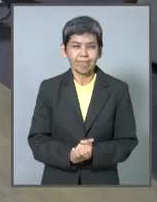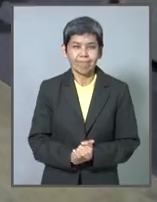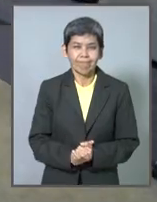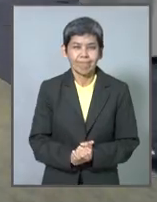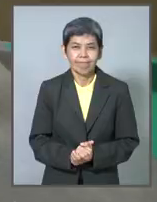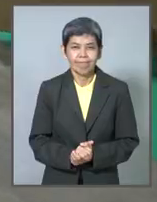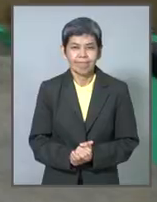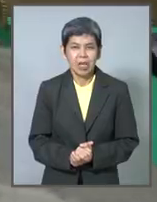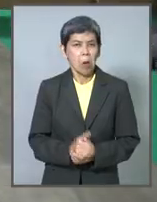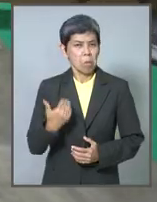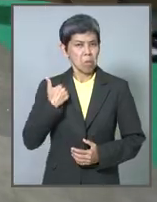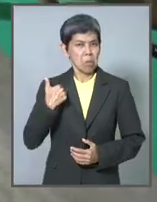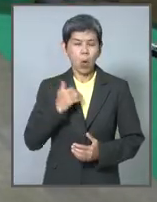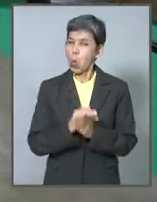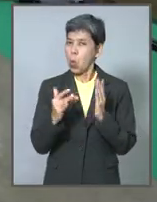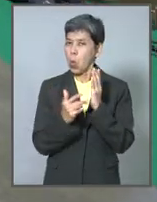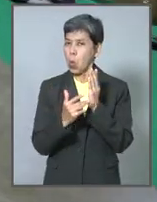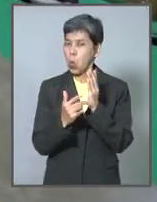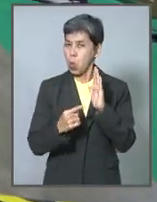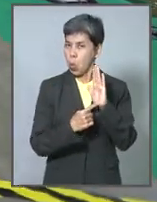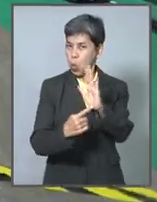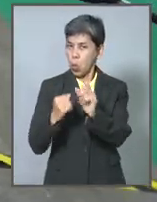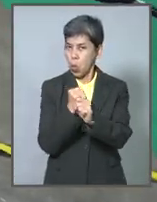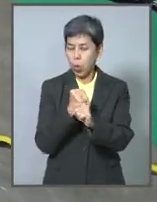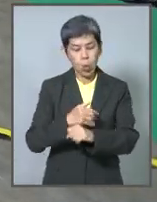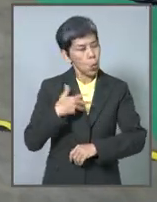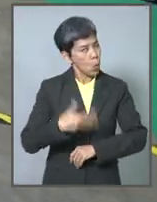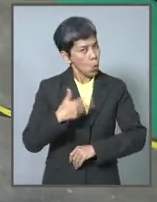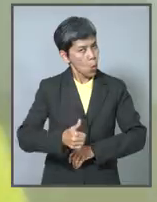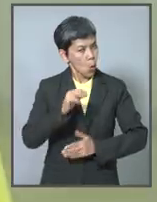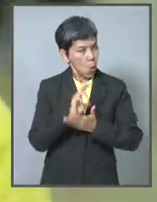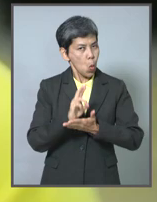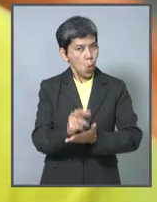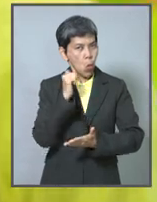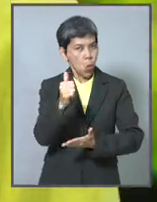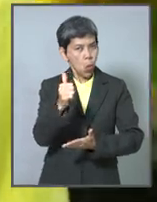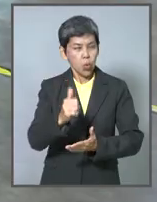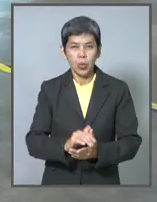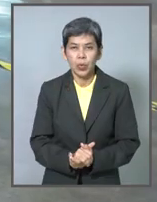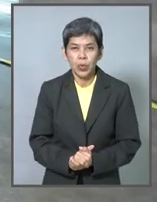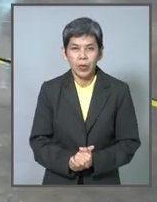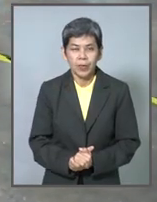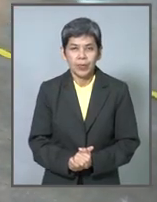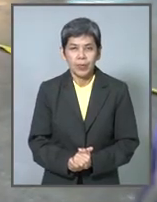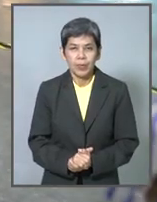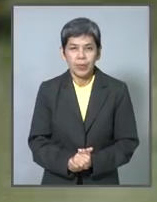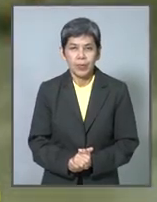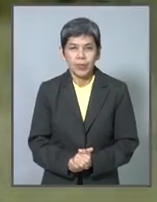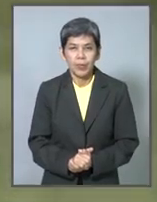างนะ เห็นเขาบอกว่าแบบว่านวัตกรรมที่เอามาเนี่ยคือแบบว่าเจ๋งๆแบบได้รางวัลทั้งนั้นเลย ใช่